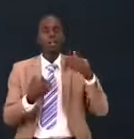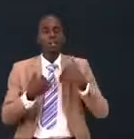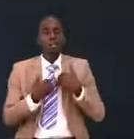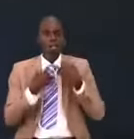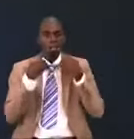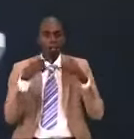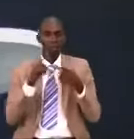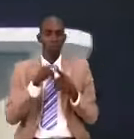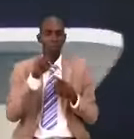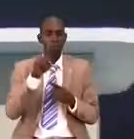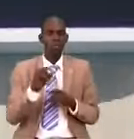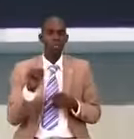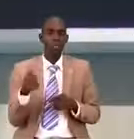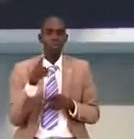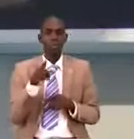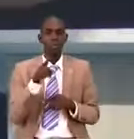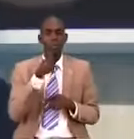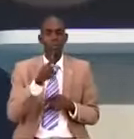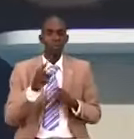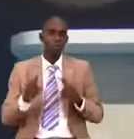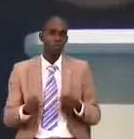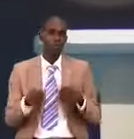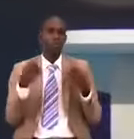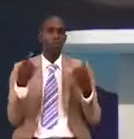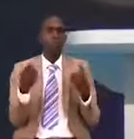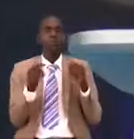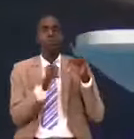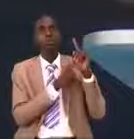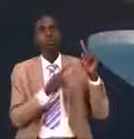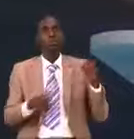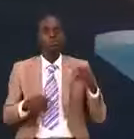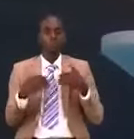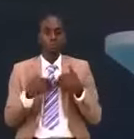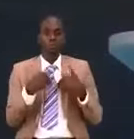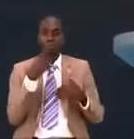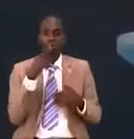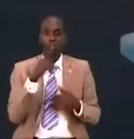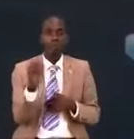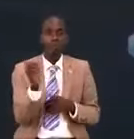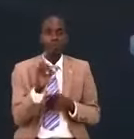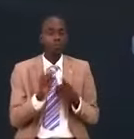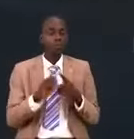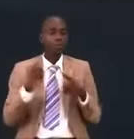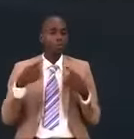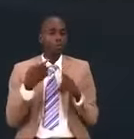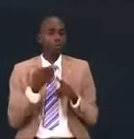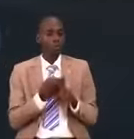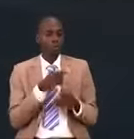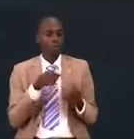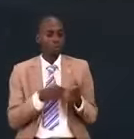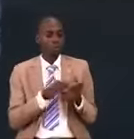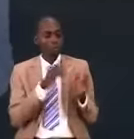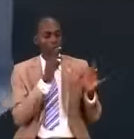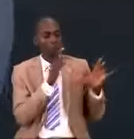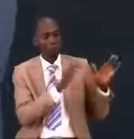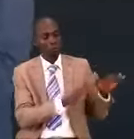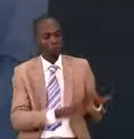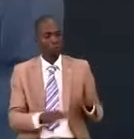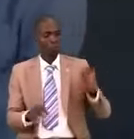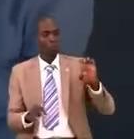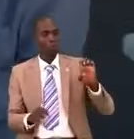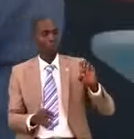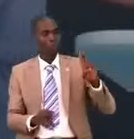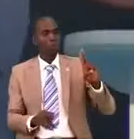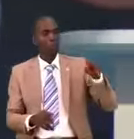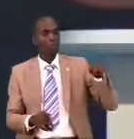de telle rivière de frappes jusqu'à la fin du pays que tu